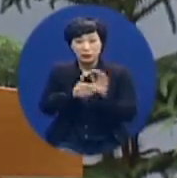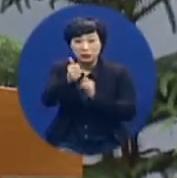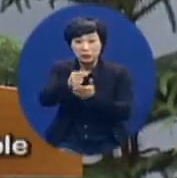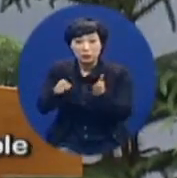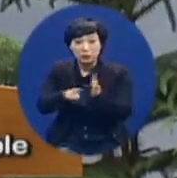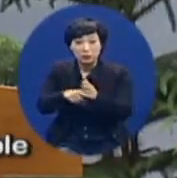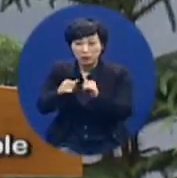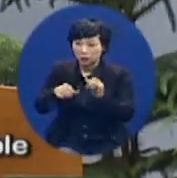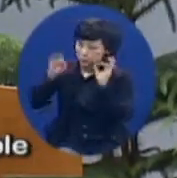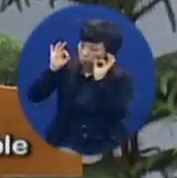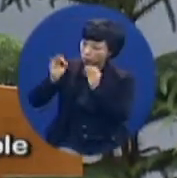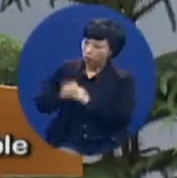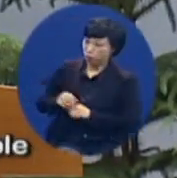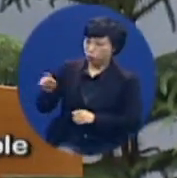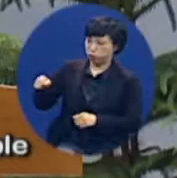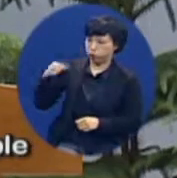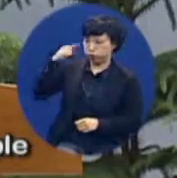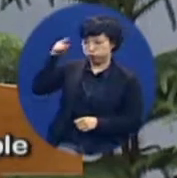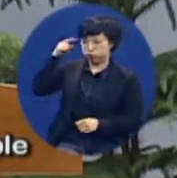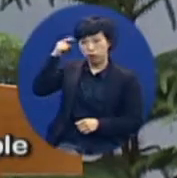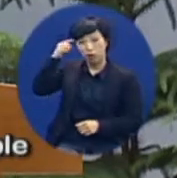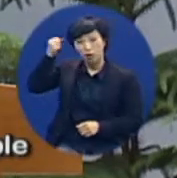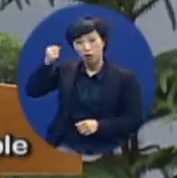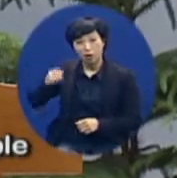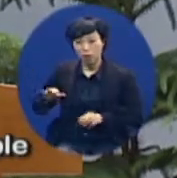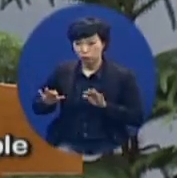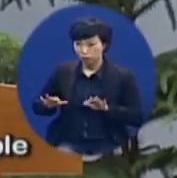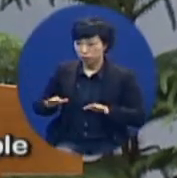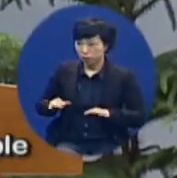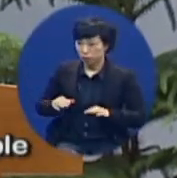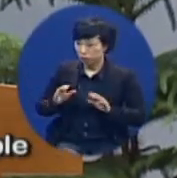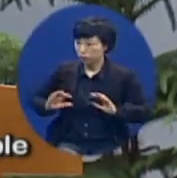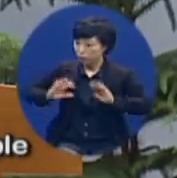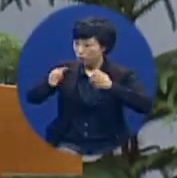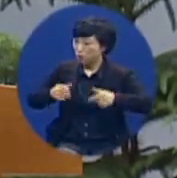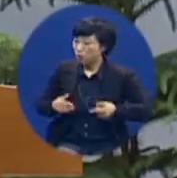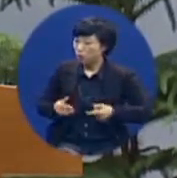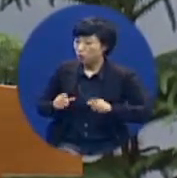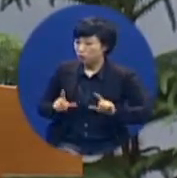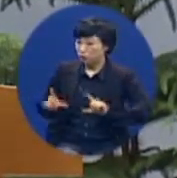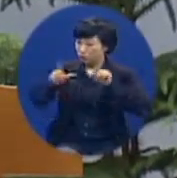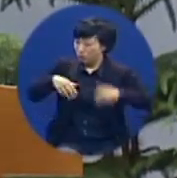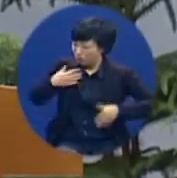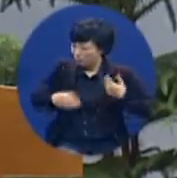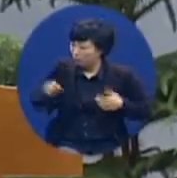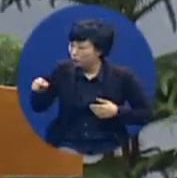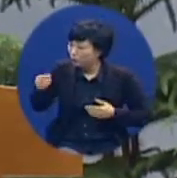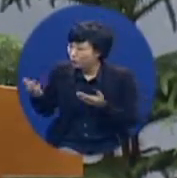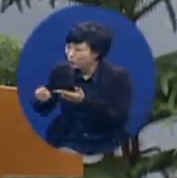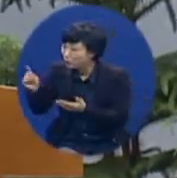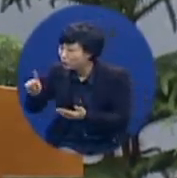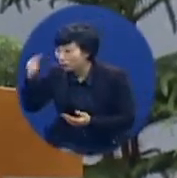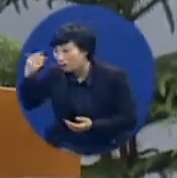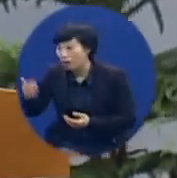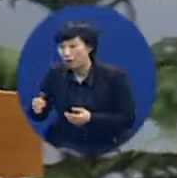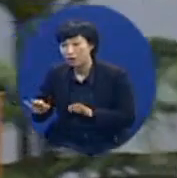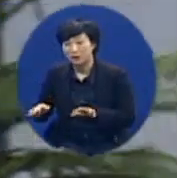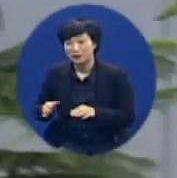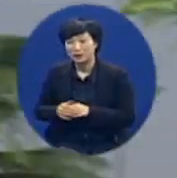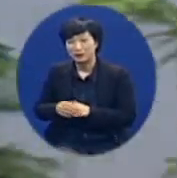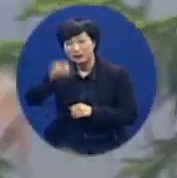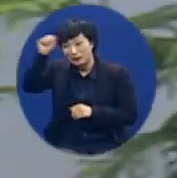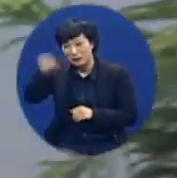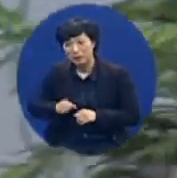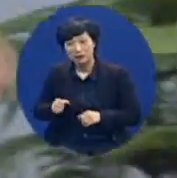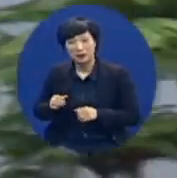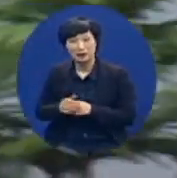정신병자 같잖아이 바쁜 세상에 뭐 어는 짓인지 몰라 그 고난 새벽에 잠도